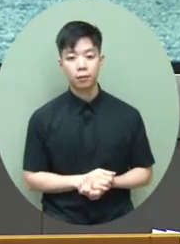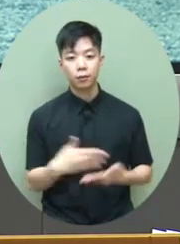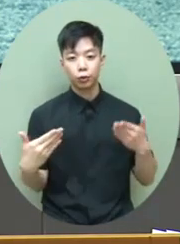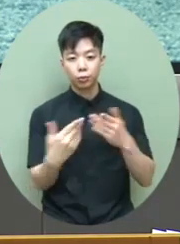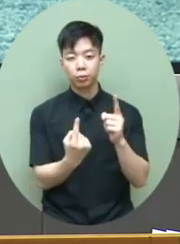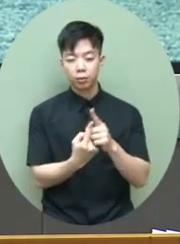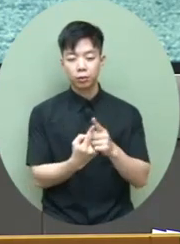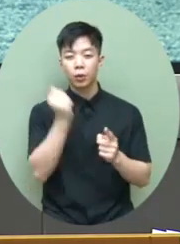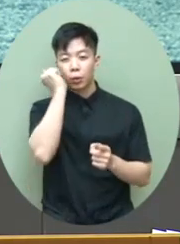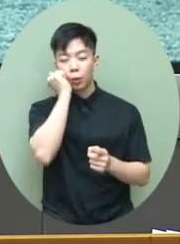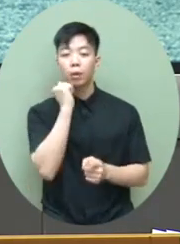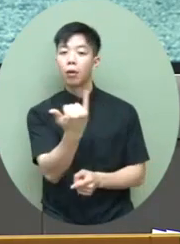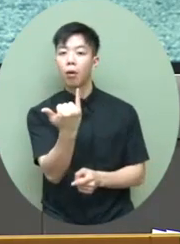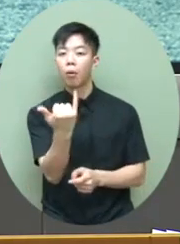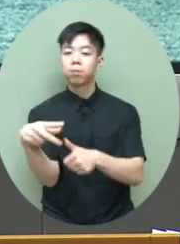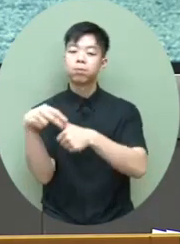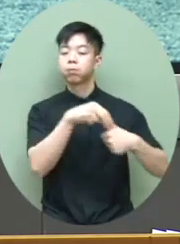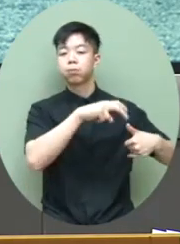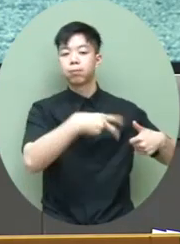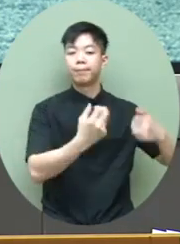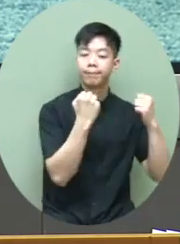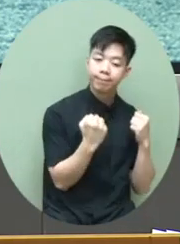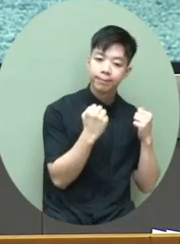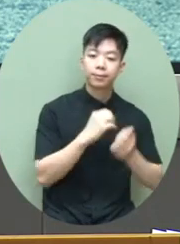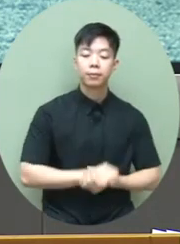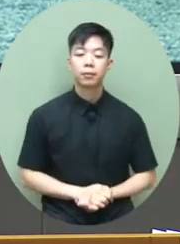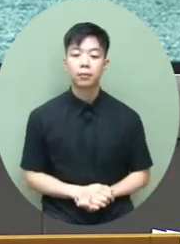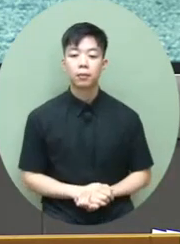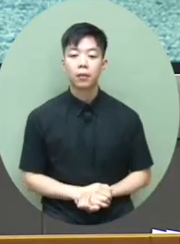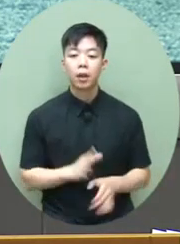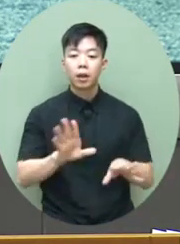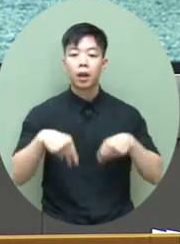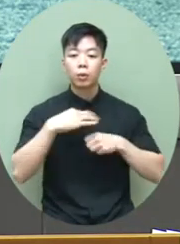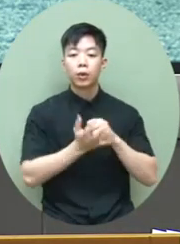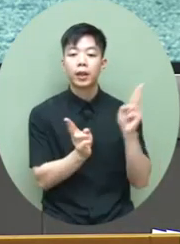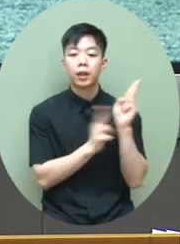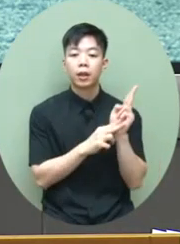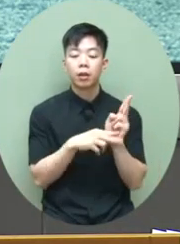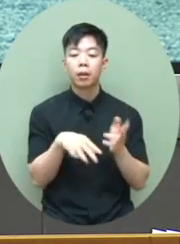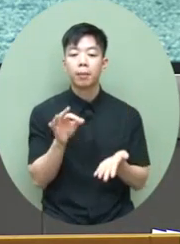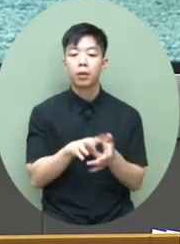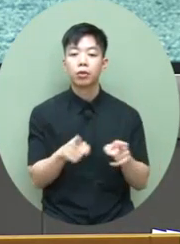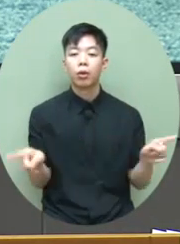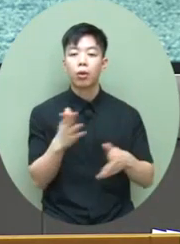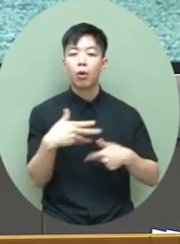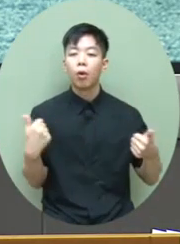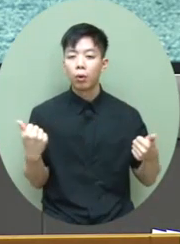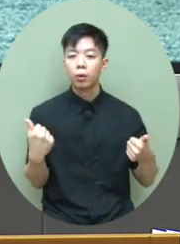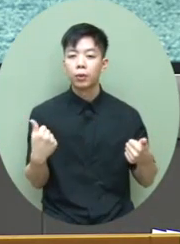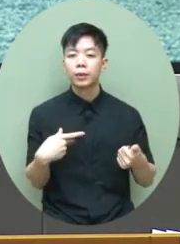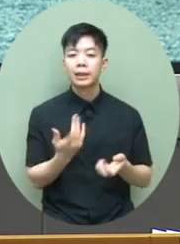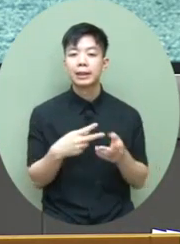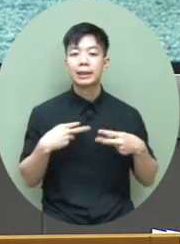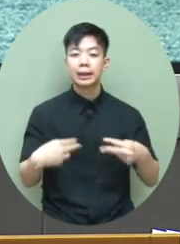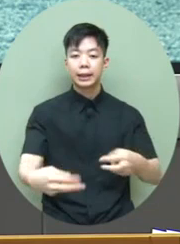院友呢是需要接受檢疫的。咁另外呢就是救世軍長康社區展能服務暨宿